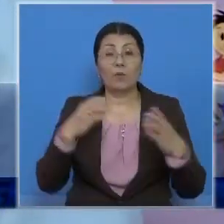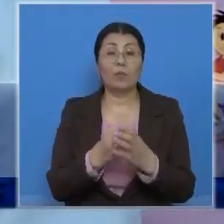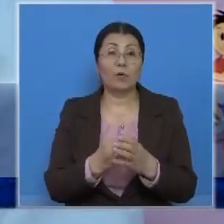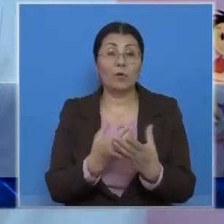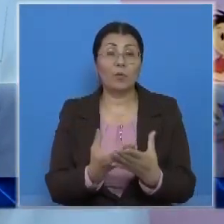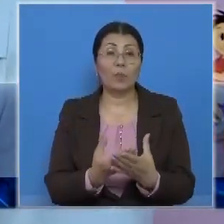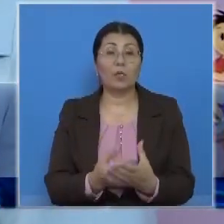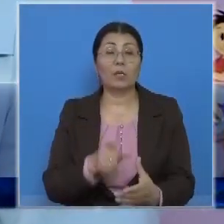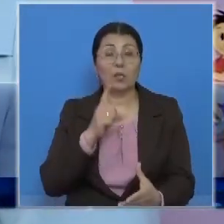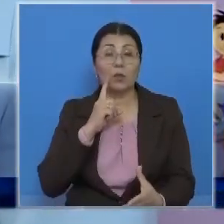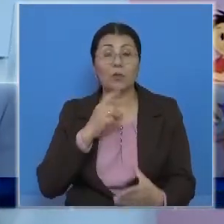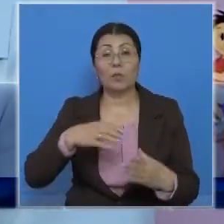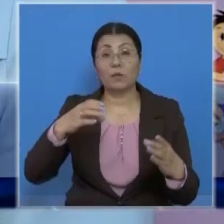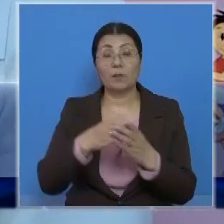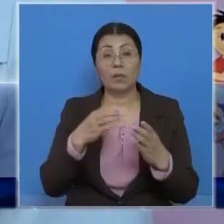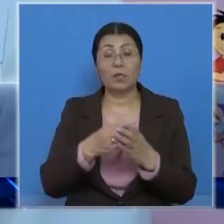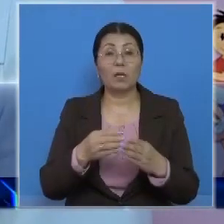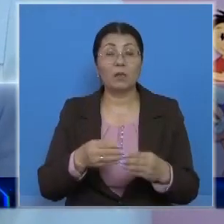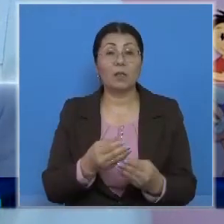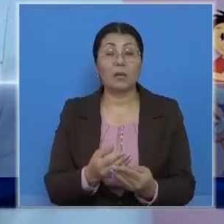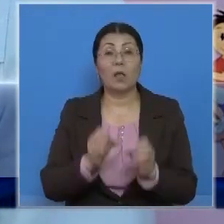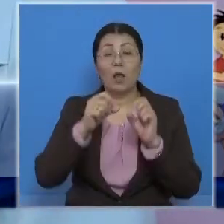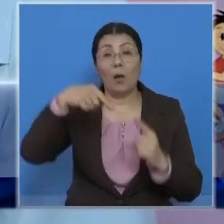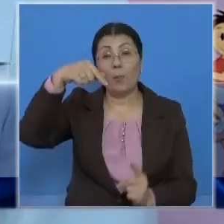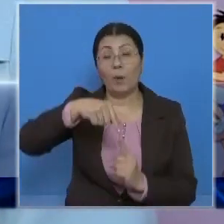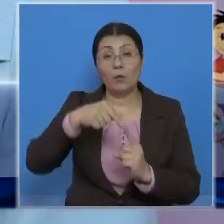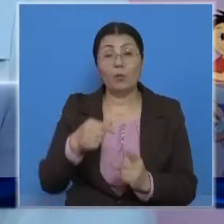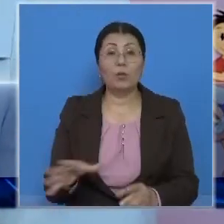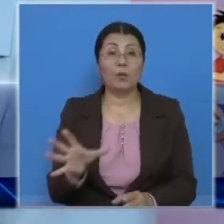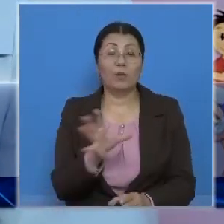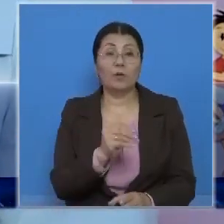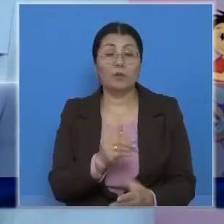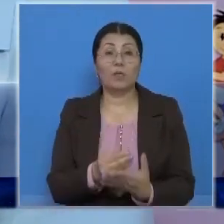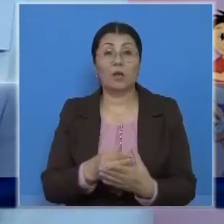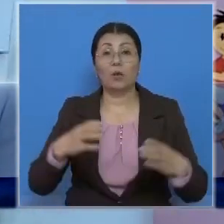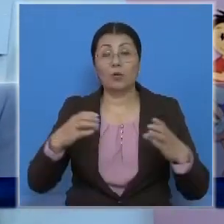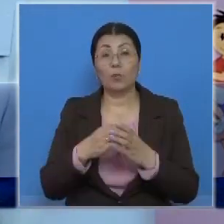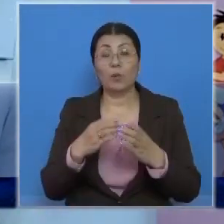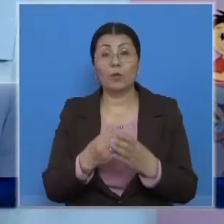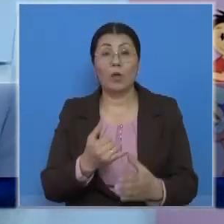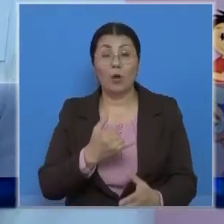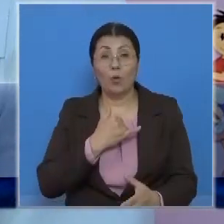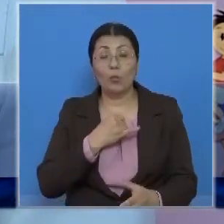крови, она переливается в основном для всех групп. Но так как в наши запасы крови достаточно, и